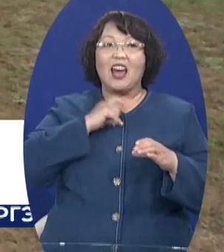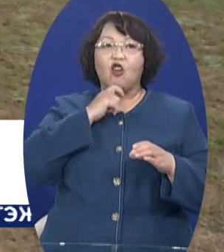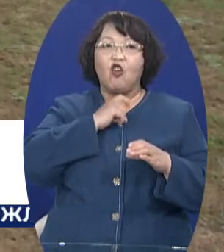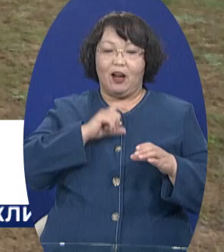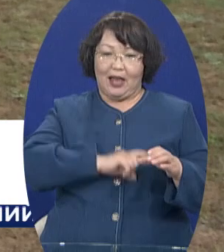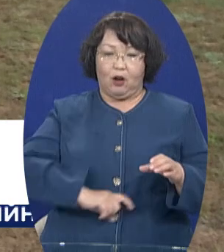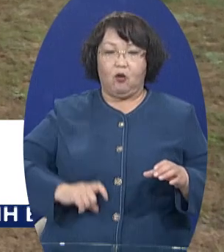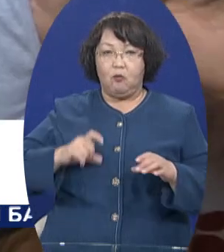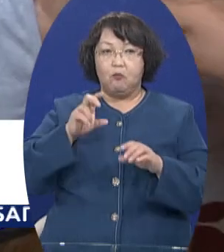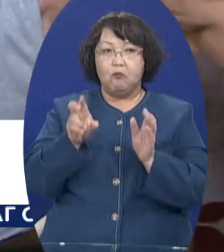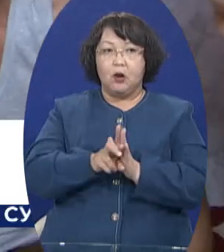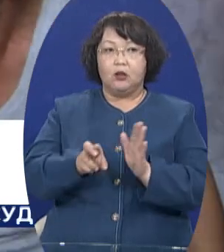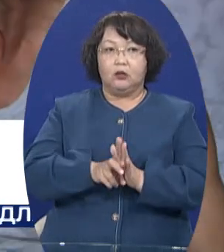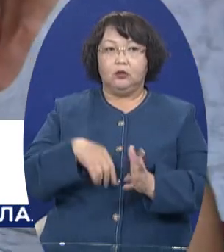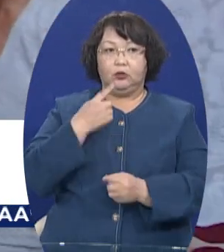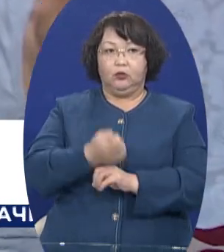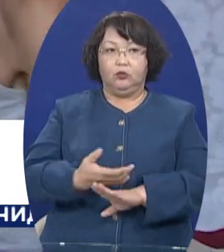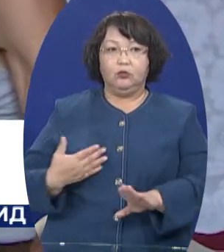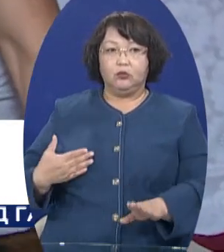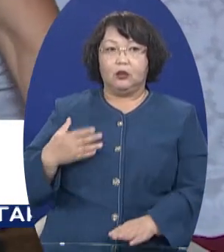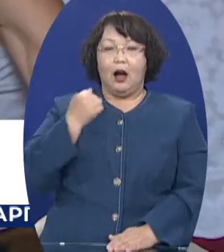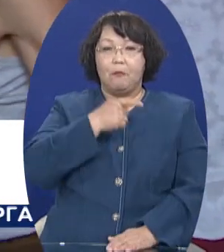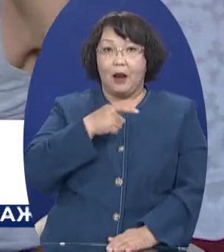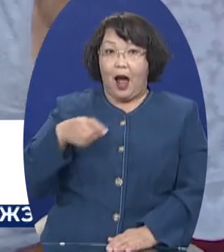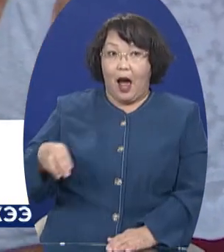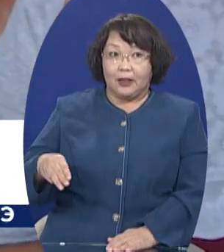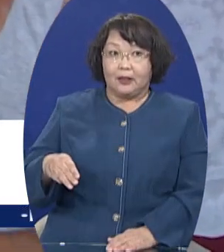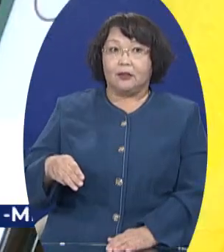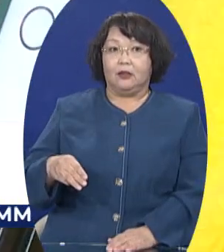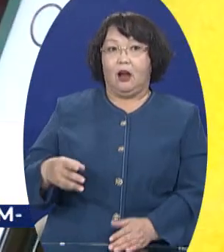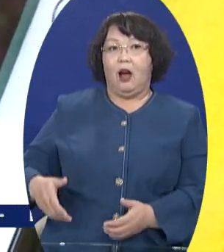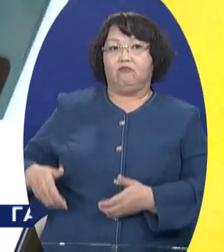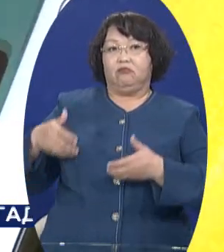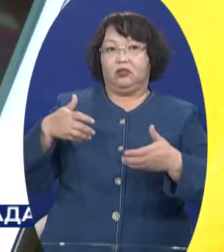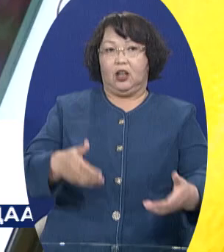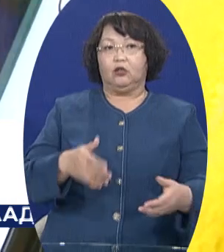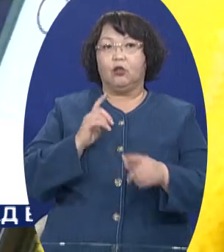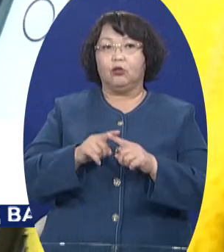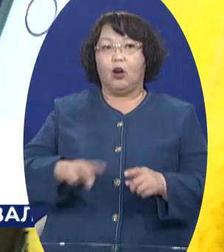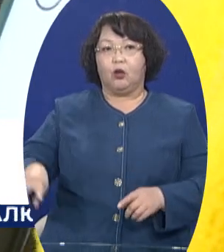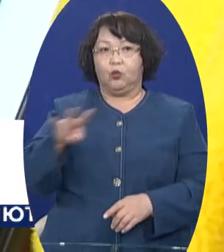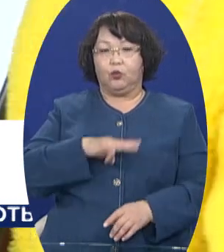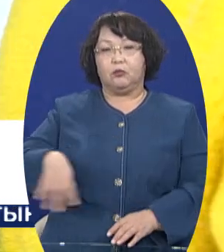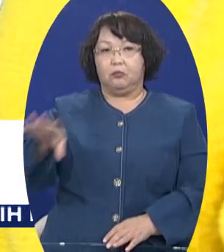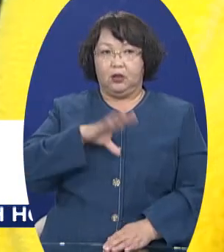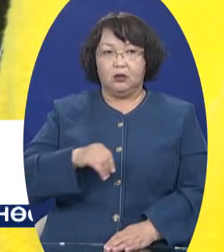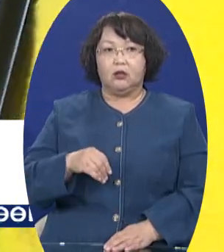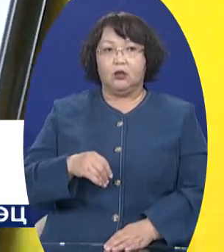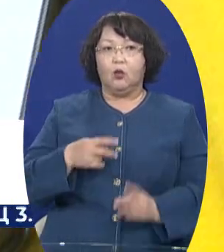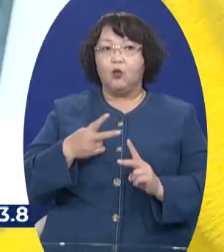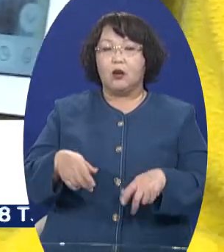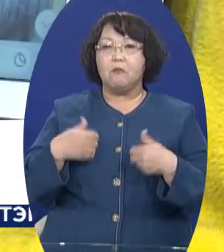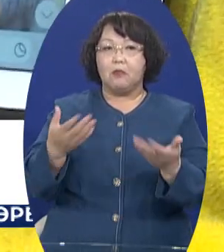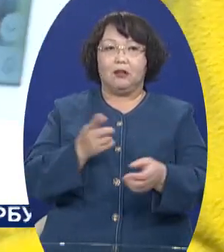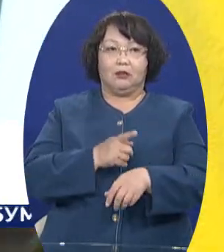Найдлан гос эхлээд бүр гой ингээд аппарат маппараттайгаар яриад үздэг болсон. Хөдөөгийн биднес бүр ирд үйлчлж байгаа нь бидний